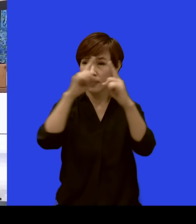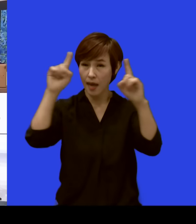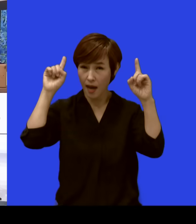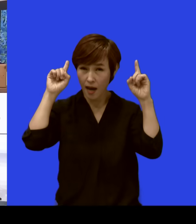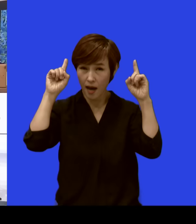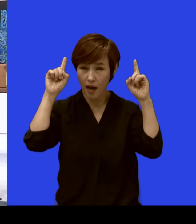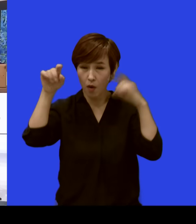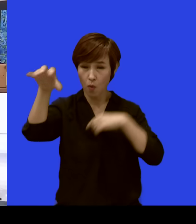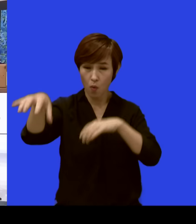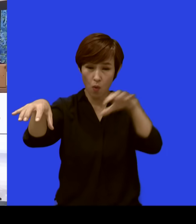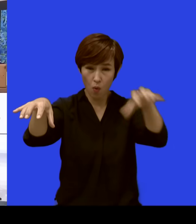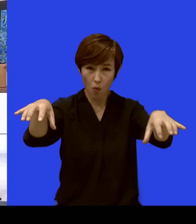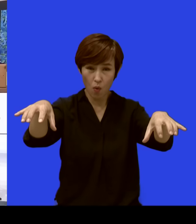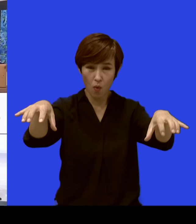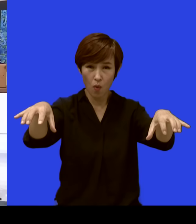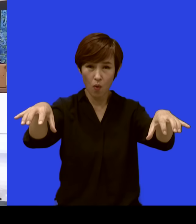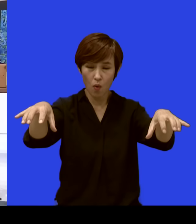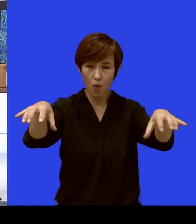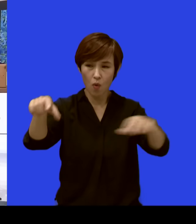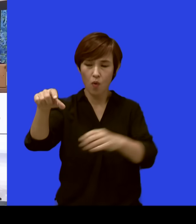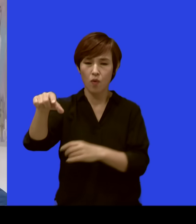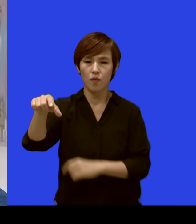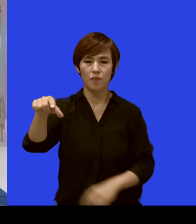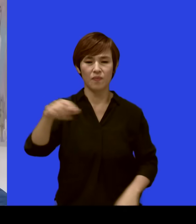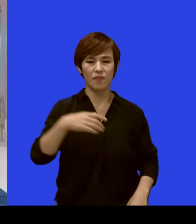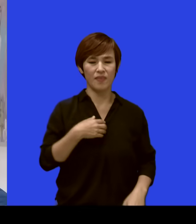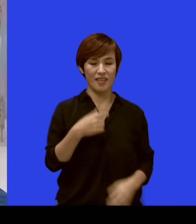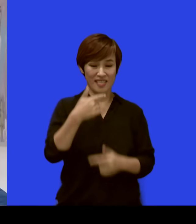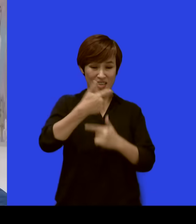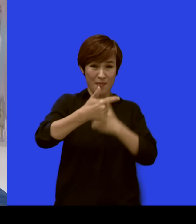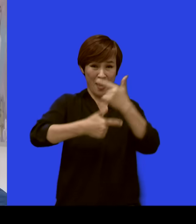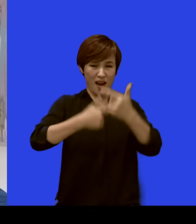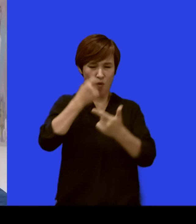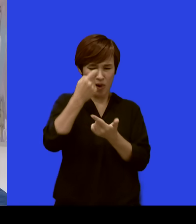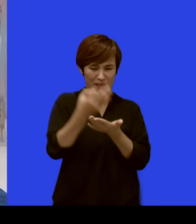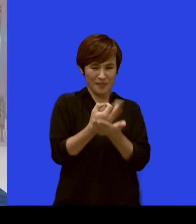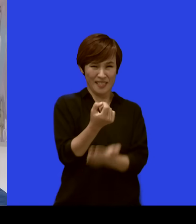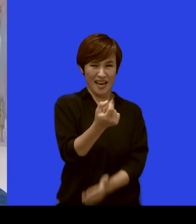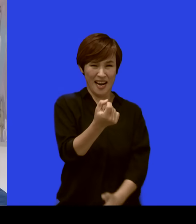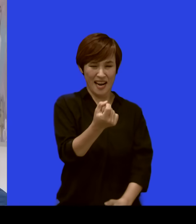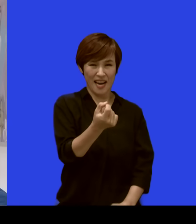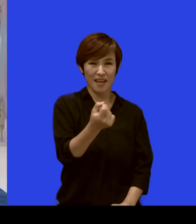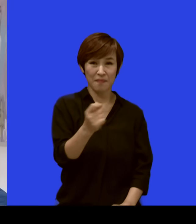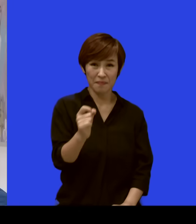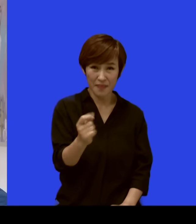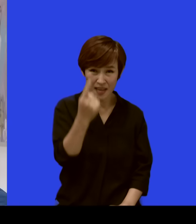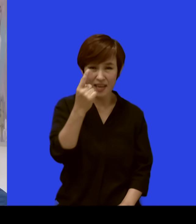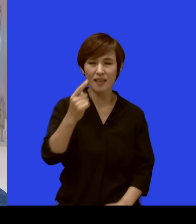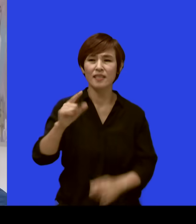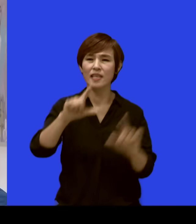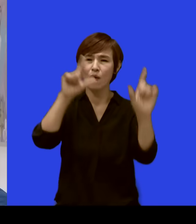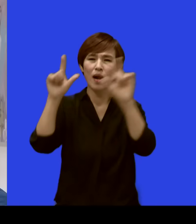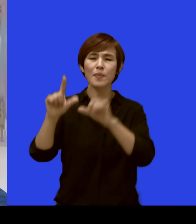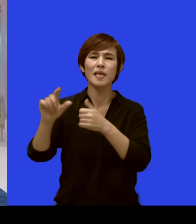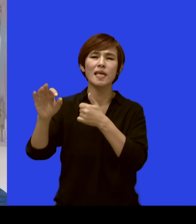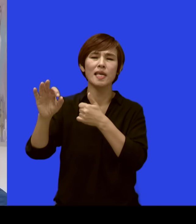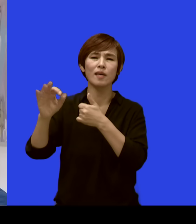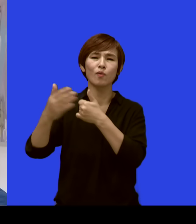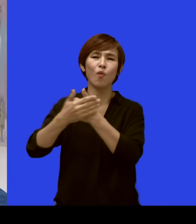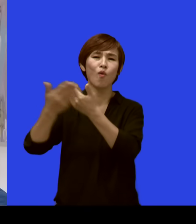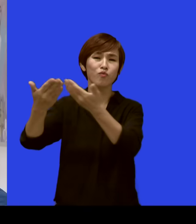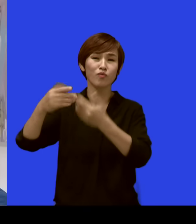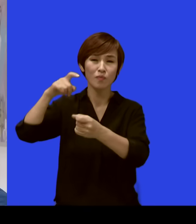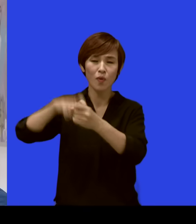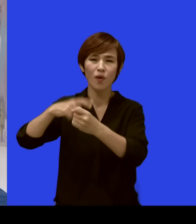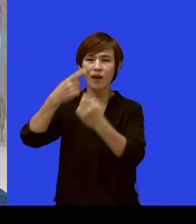이제 니에미아 오니까 제가 월급이 작으니까 제 선배와 후배들이 그 생활비가 모자랄 거다. 그래서